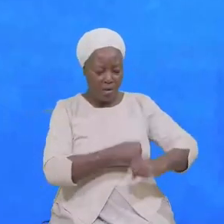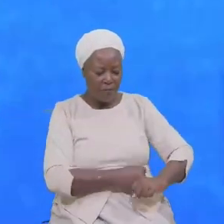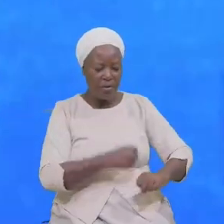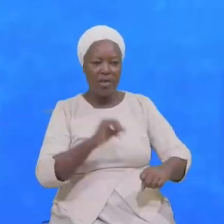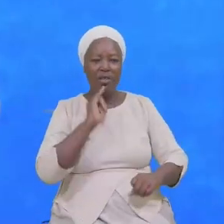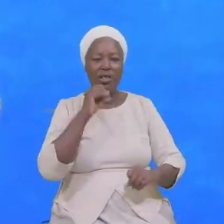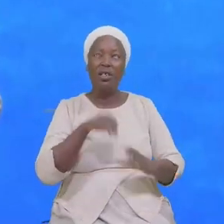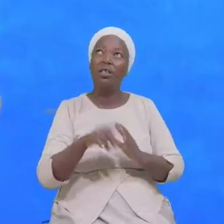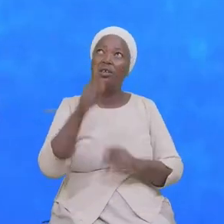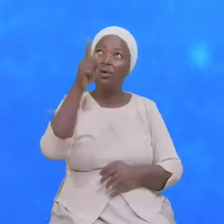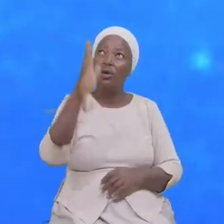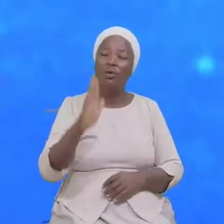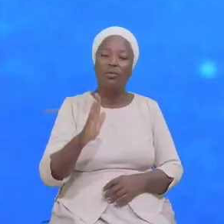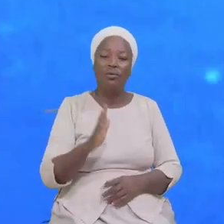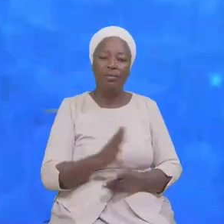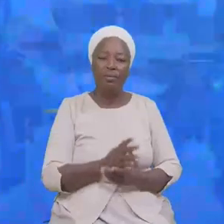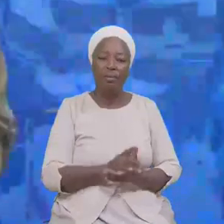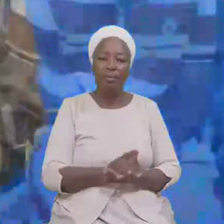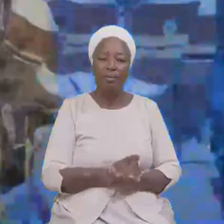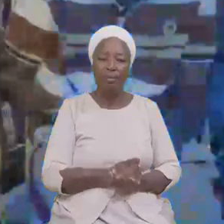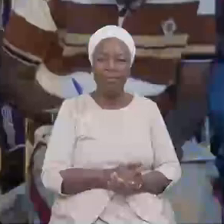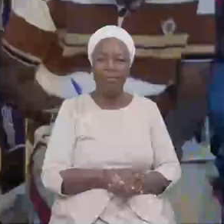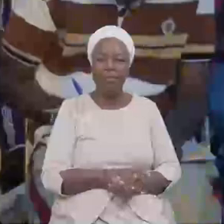Le rocher de ma force, mon refuge est en Dieu.